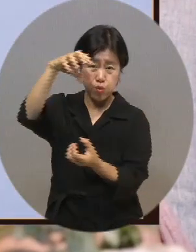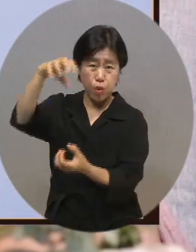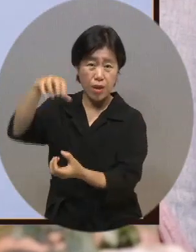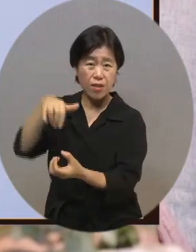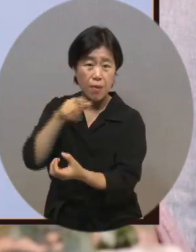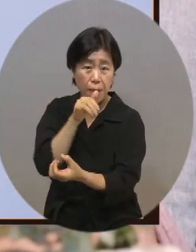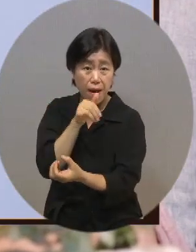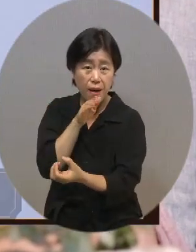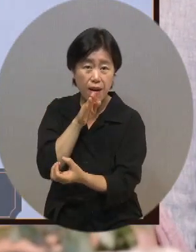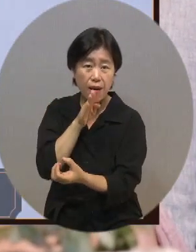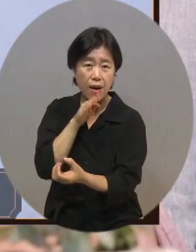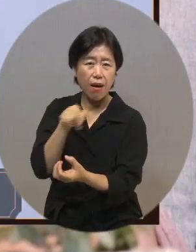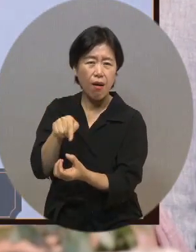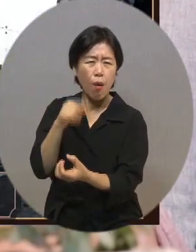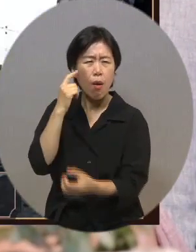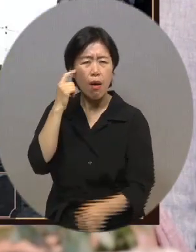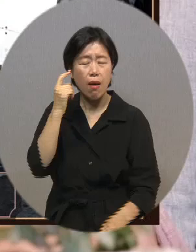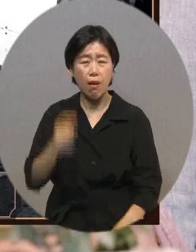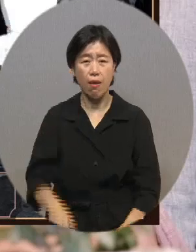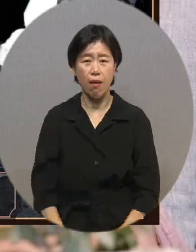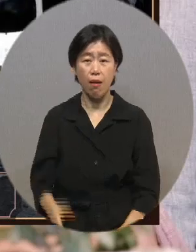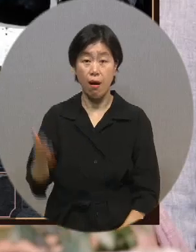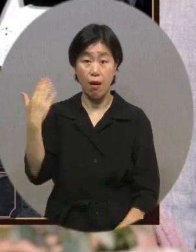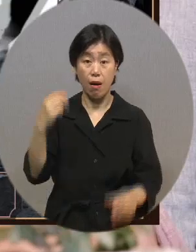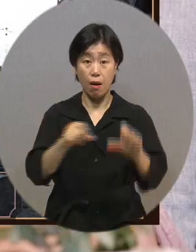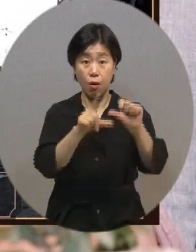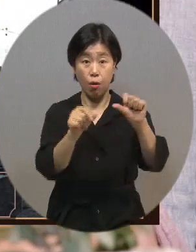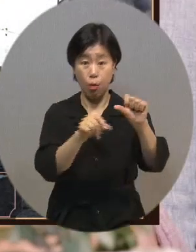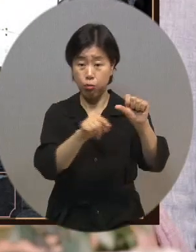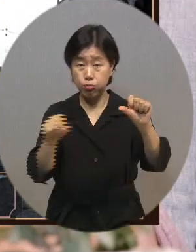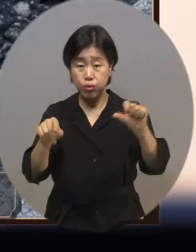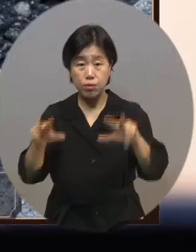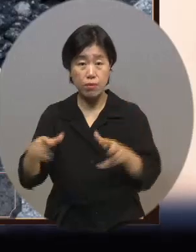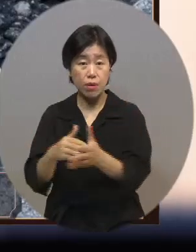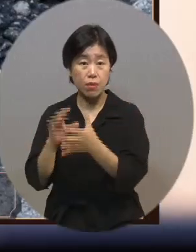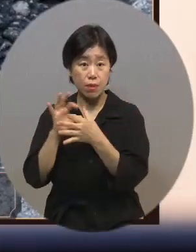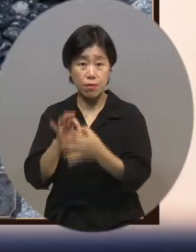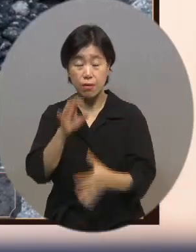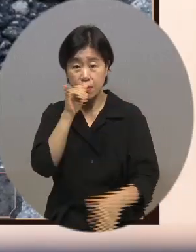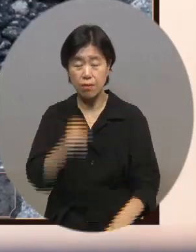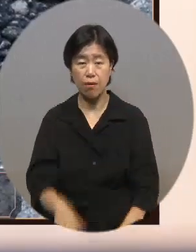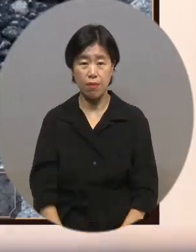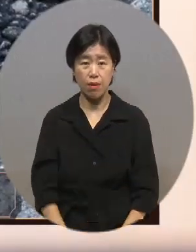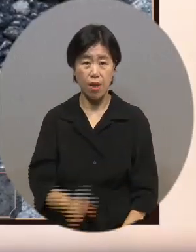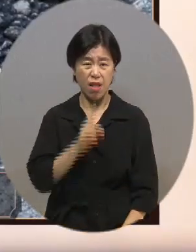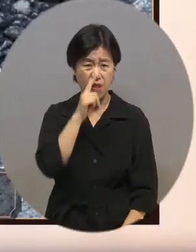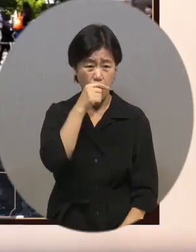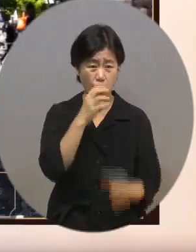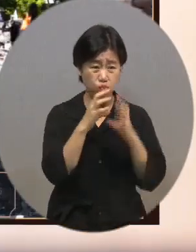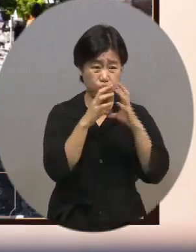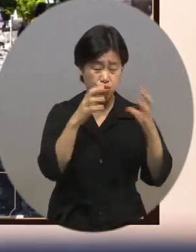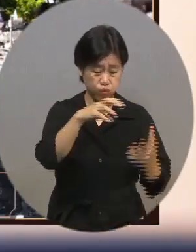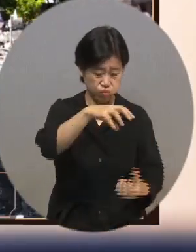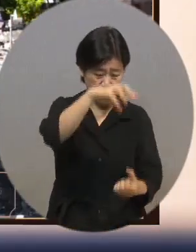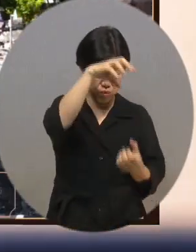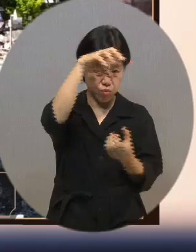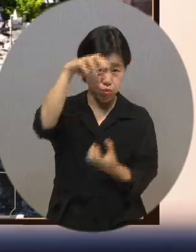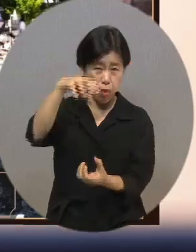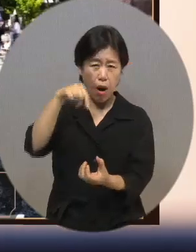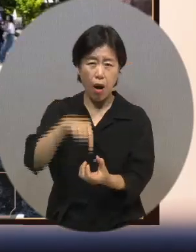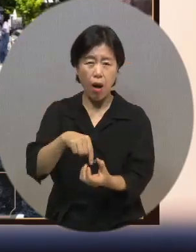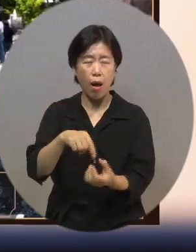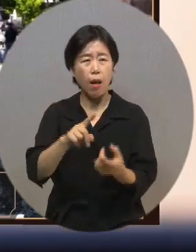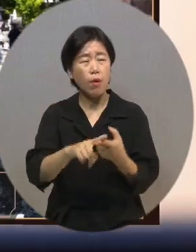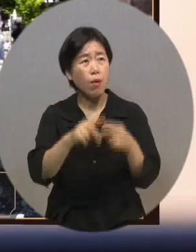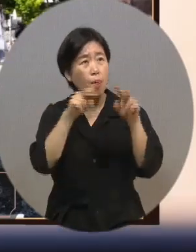네, 그래서 이제 지난 5월부터 이어지고 있다 보니까 오물풍선을 어떻게 보고 또 어떻게